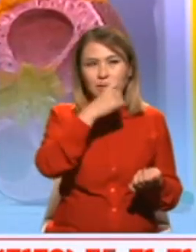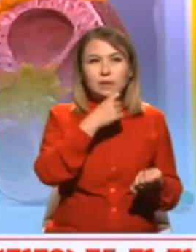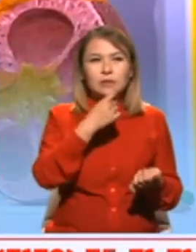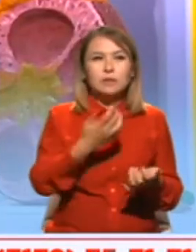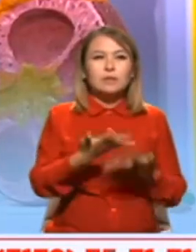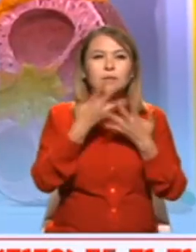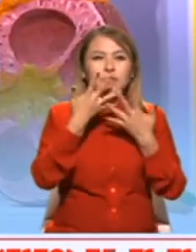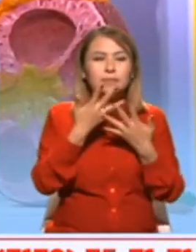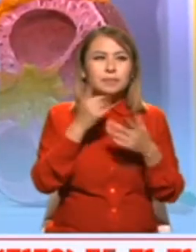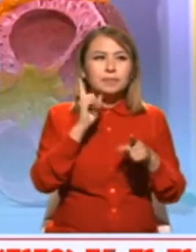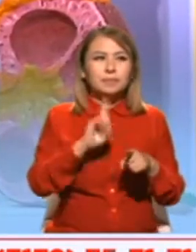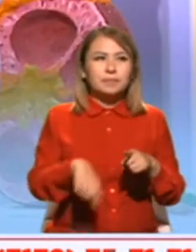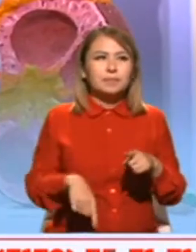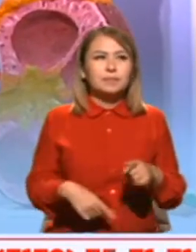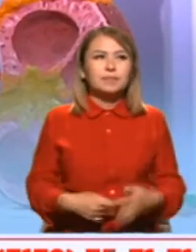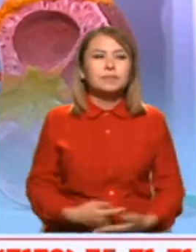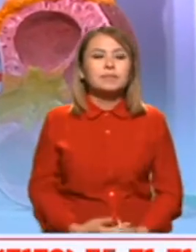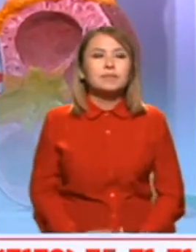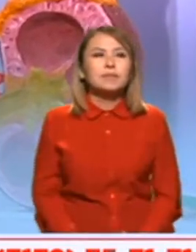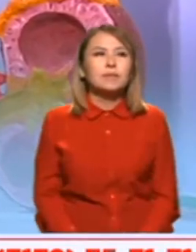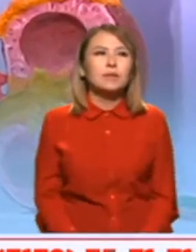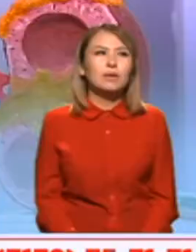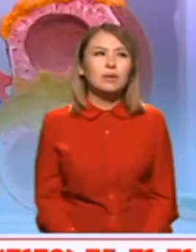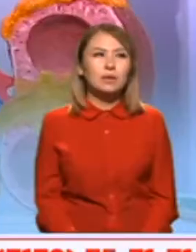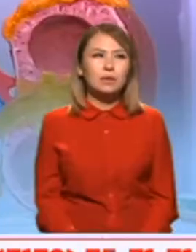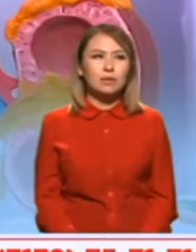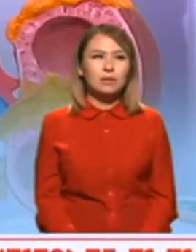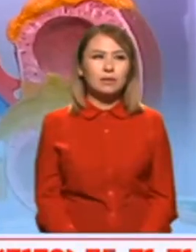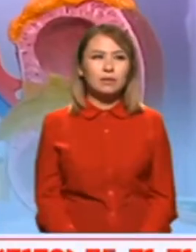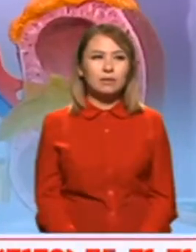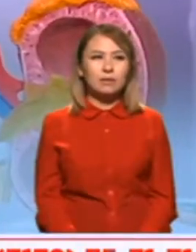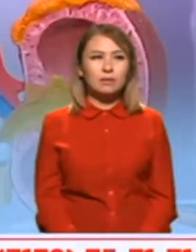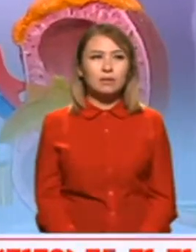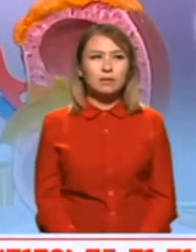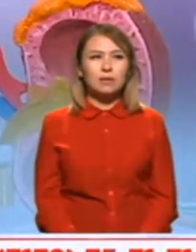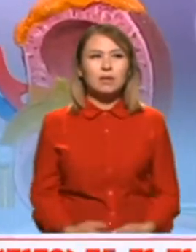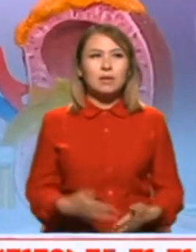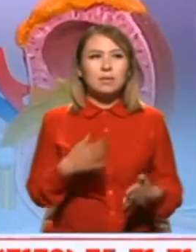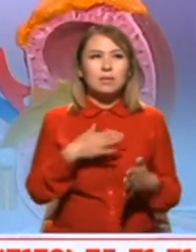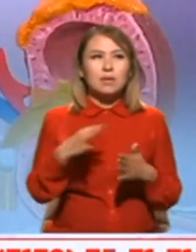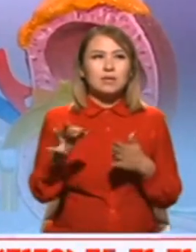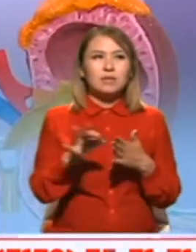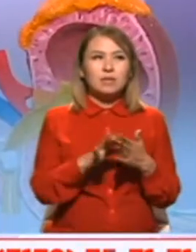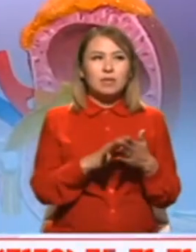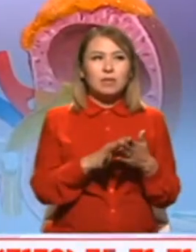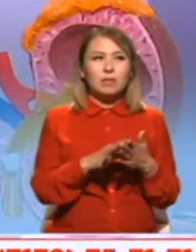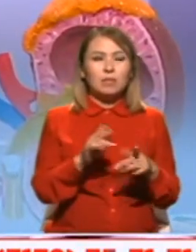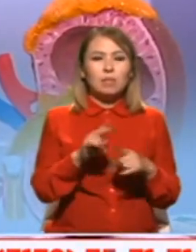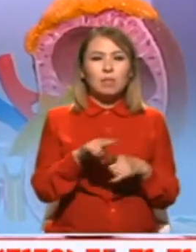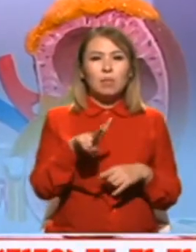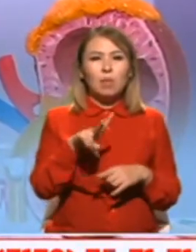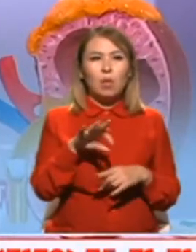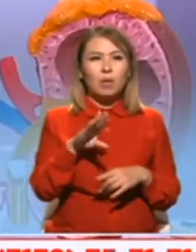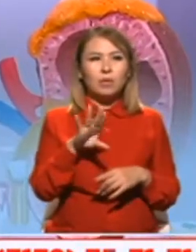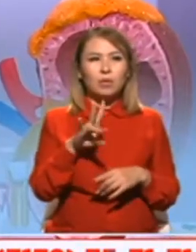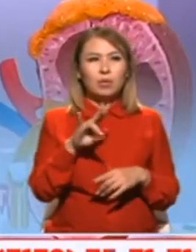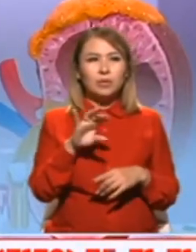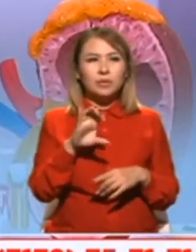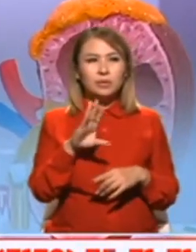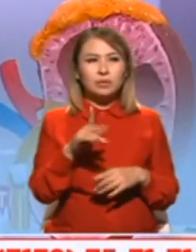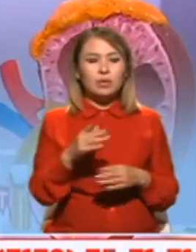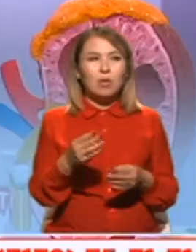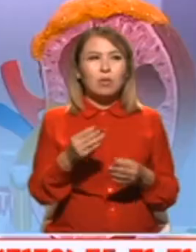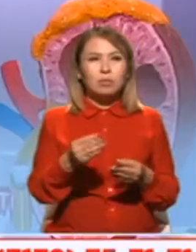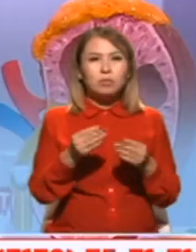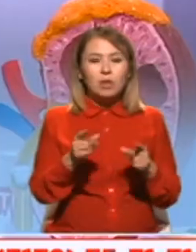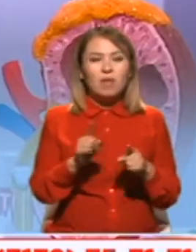өткір, я, өткір иіс болат. Одан кейін зәр анализін тапсырған кезде біз байқаймыз, плотность мочи дейміз. Яғни ол жоғары болады. Яғни